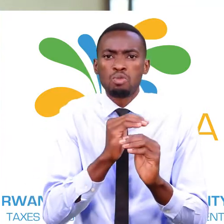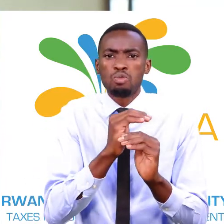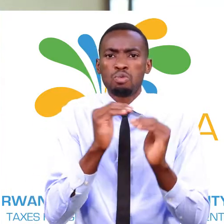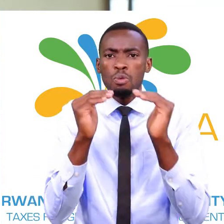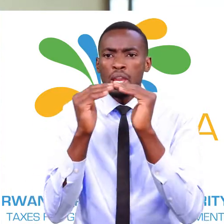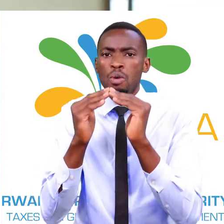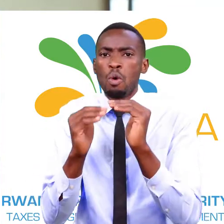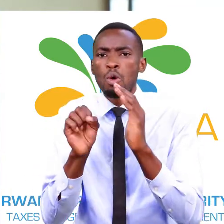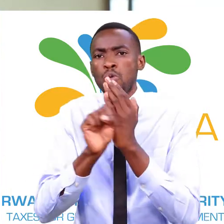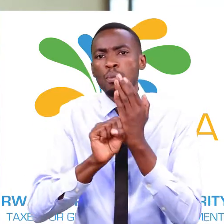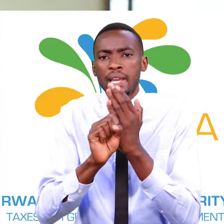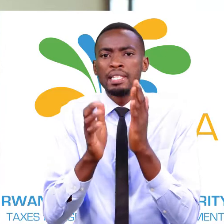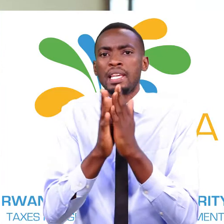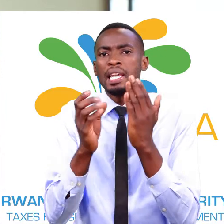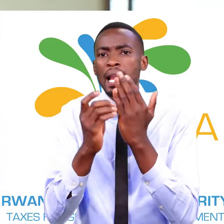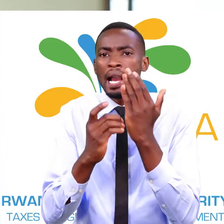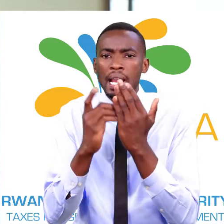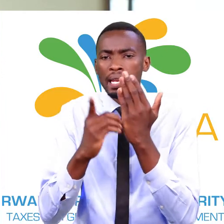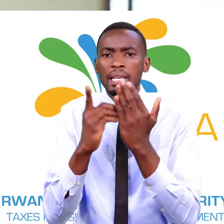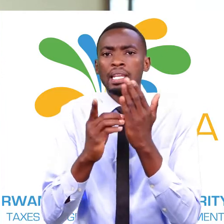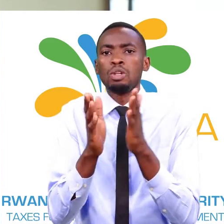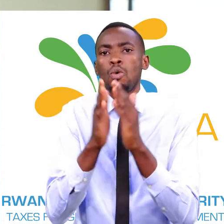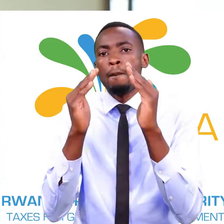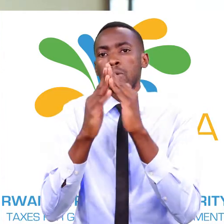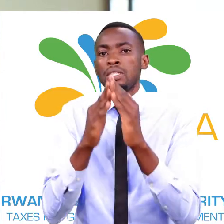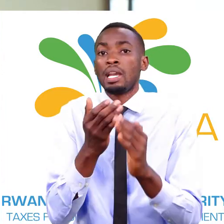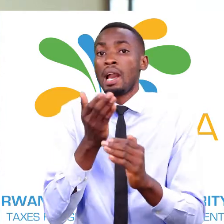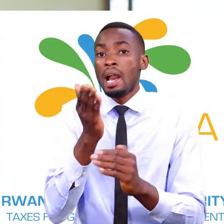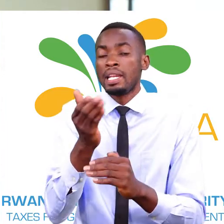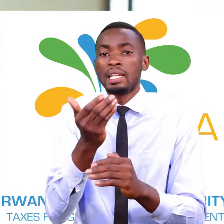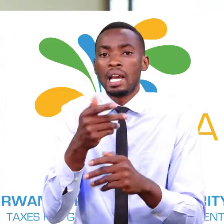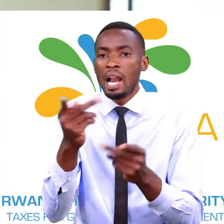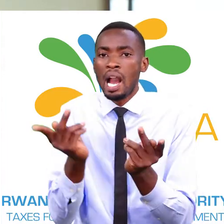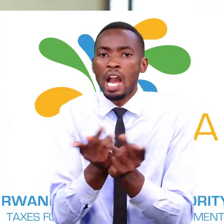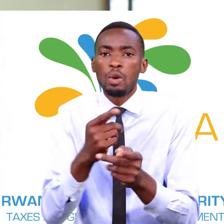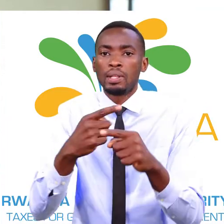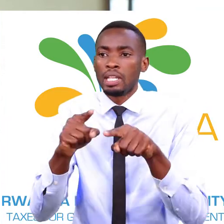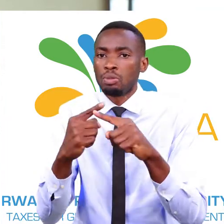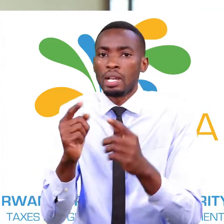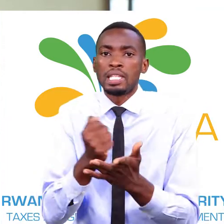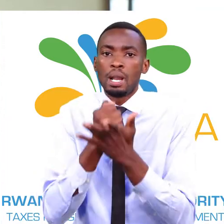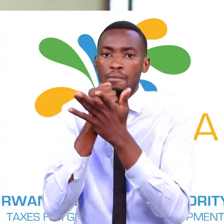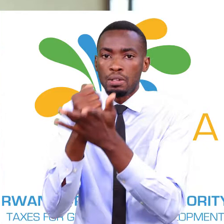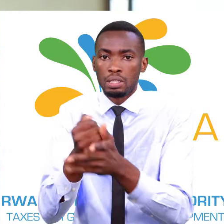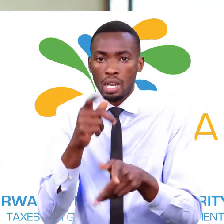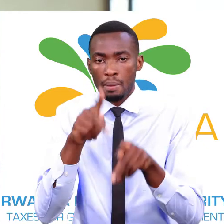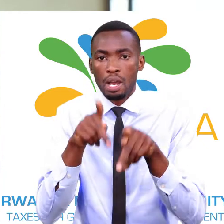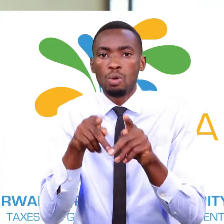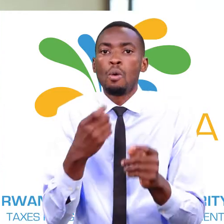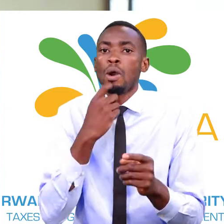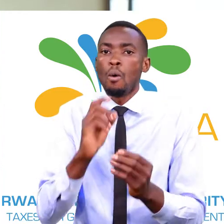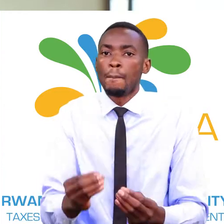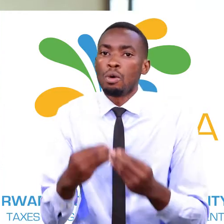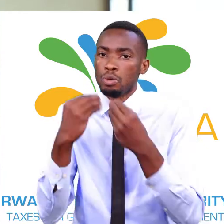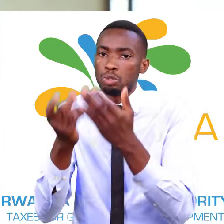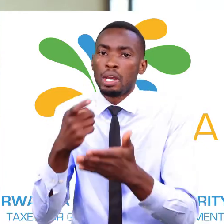ku rwego rw'akarere ku mujyi ndetse hari n'amasite yagiye afungurwa mu rwego rwo gufasha cyane